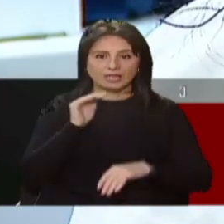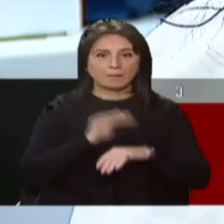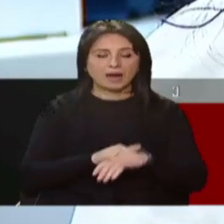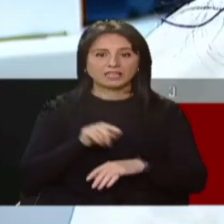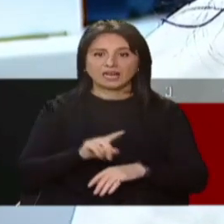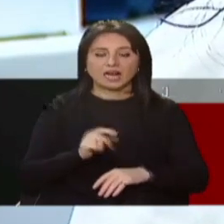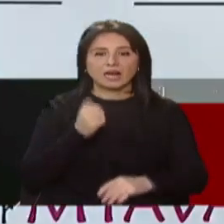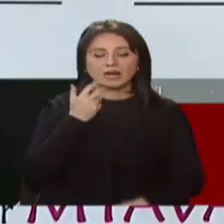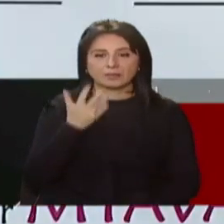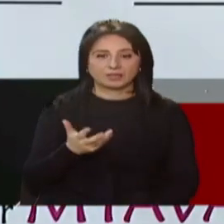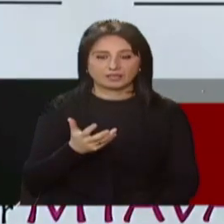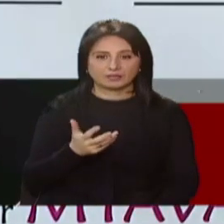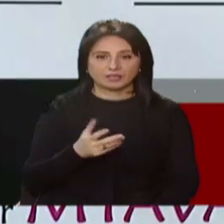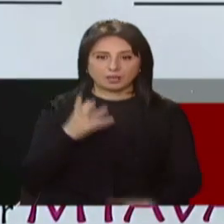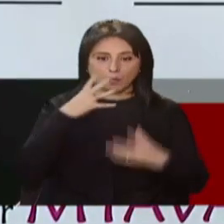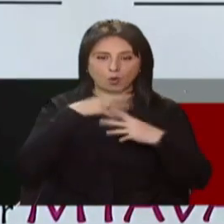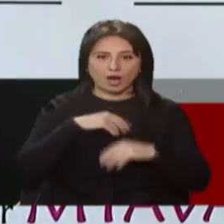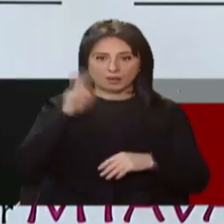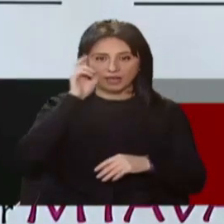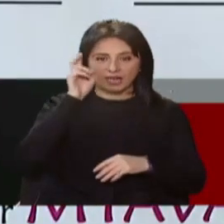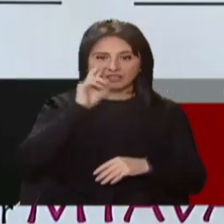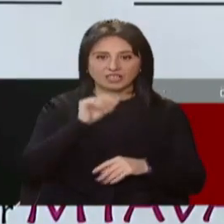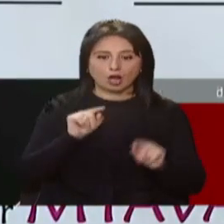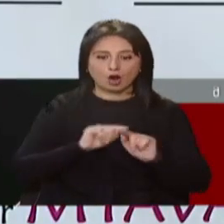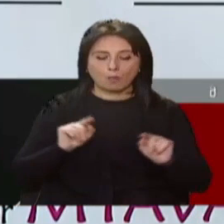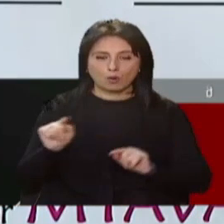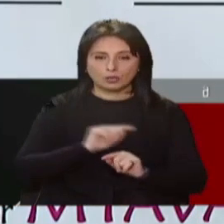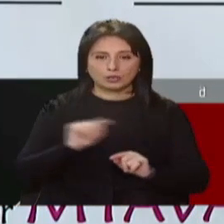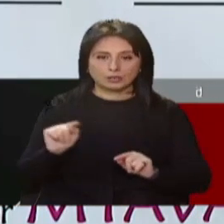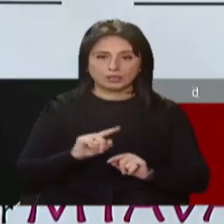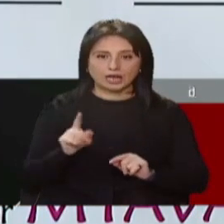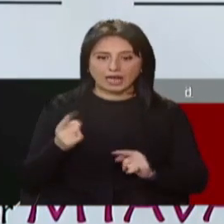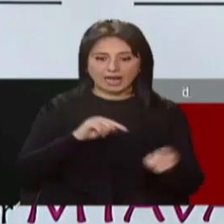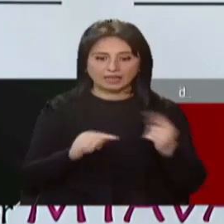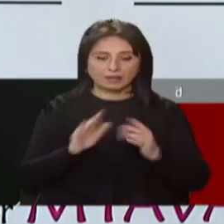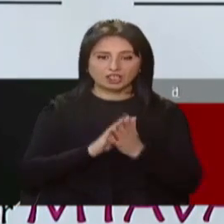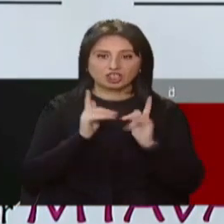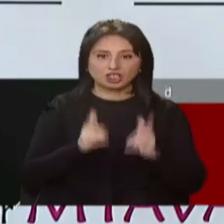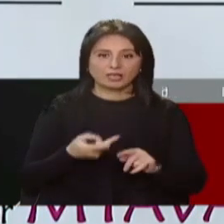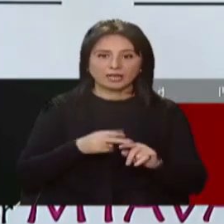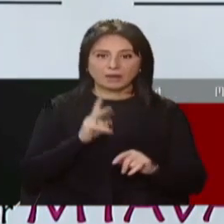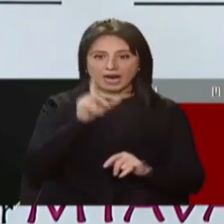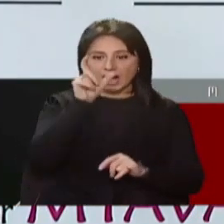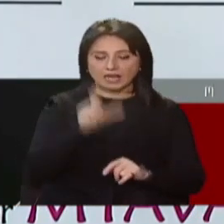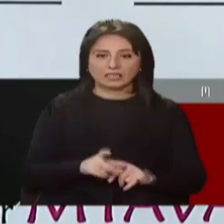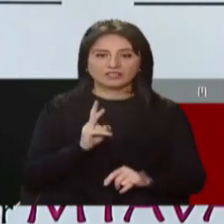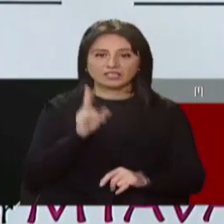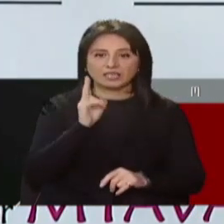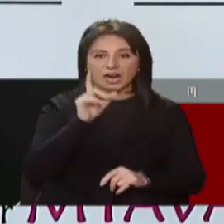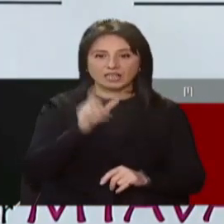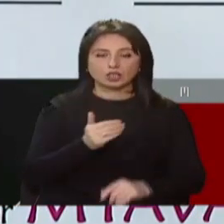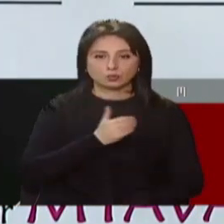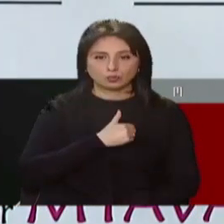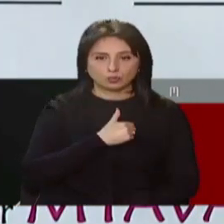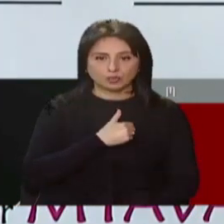აქ არის რომ რამდენად მოახერხებს ხელისუფლება და ოპოზიცია რომ ერთმანეთში შეთანხმდნენ იმ კანდიდატზე რომელი კანდიდატს მათ